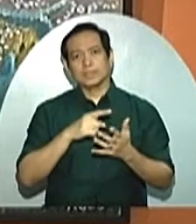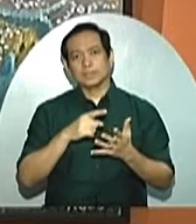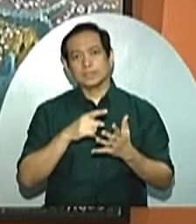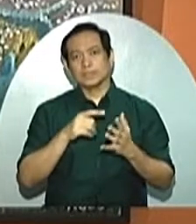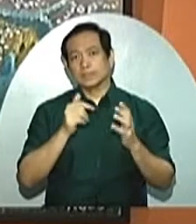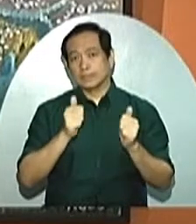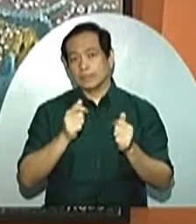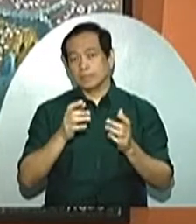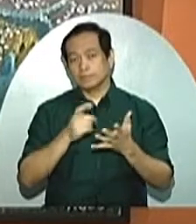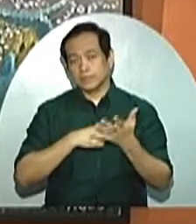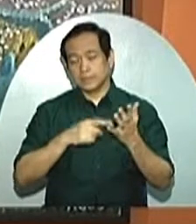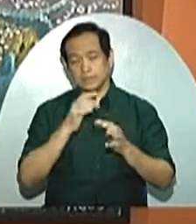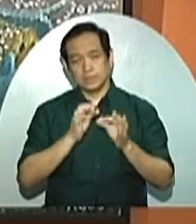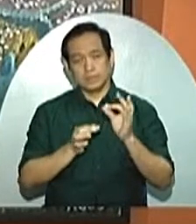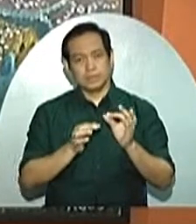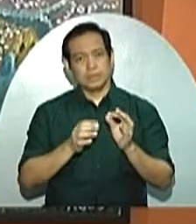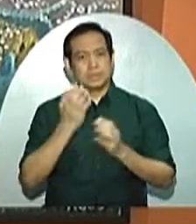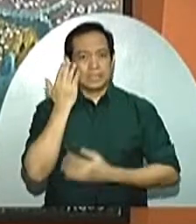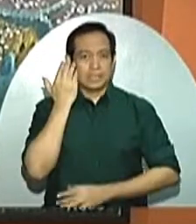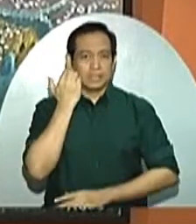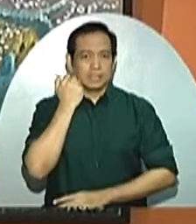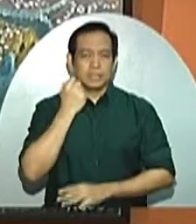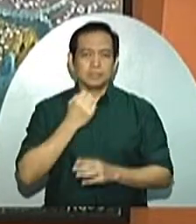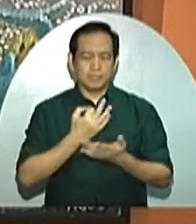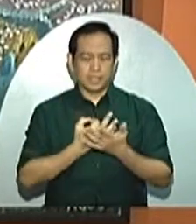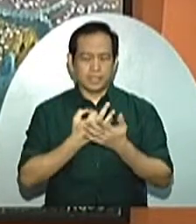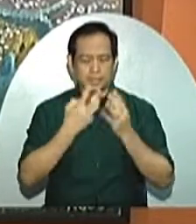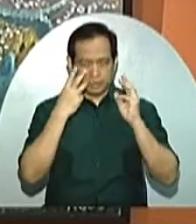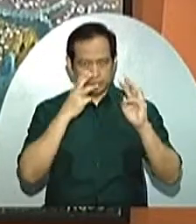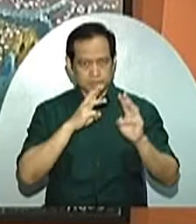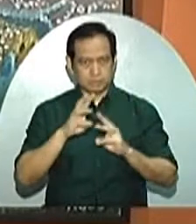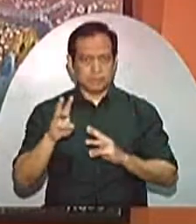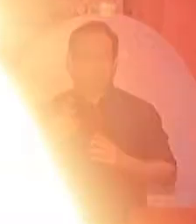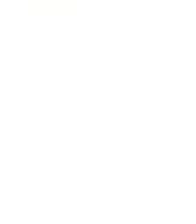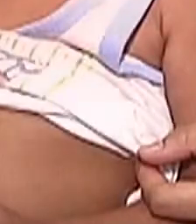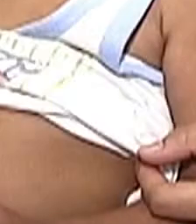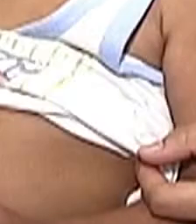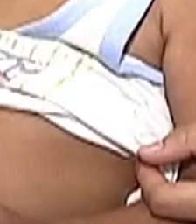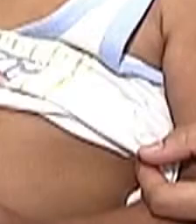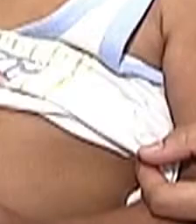ito kung kapos sila sa pera? Panoorin po natin.